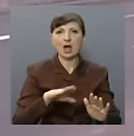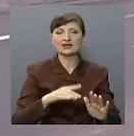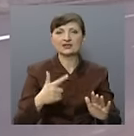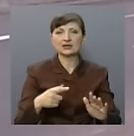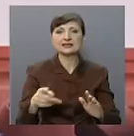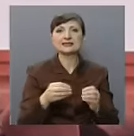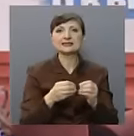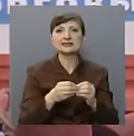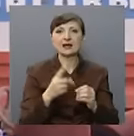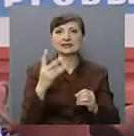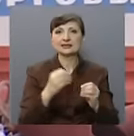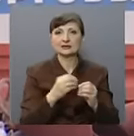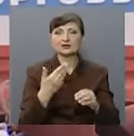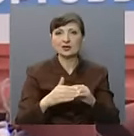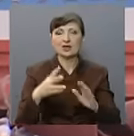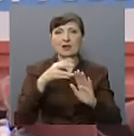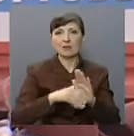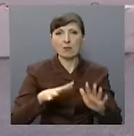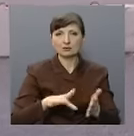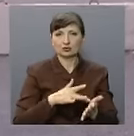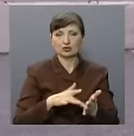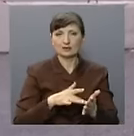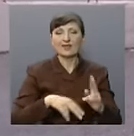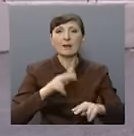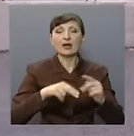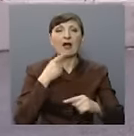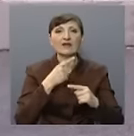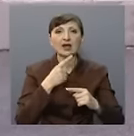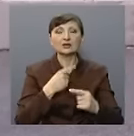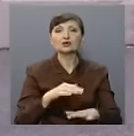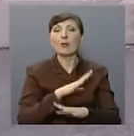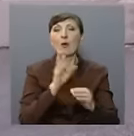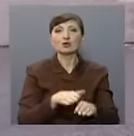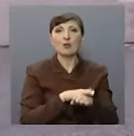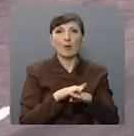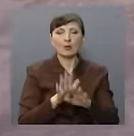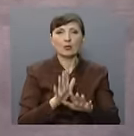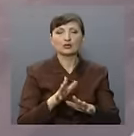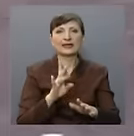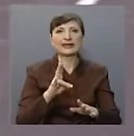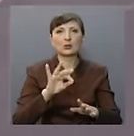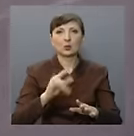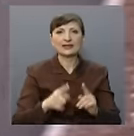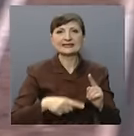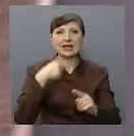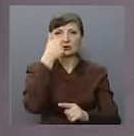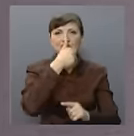Из них десятую часть обеспечил местный бюджет. Подрядчики добавили, что полностью объект будет готов уже к июню следующего года.